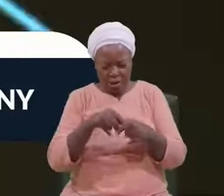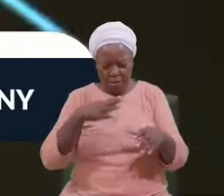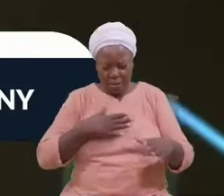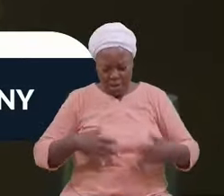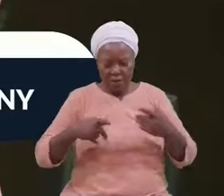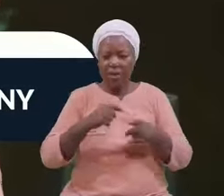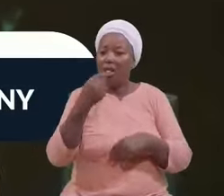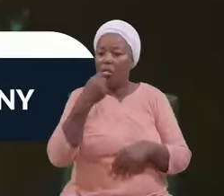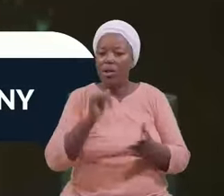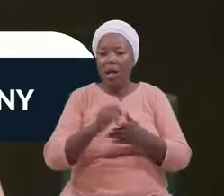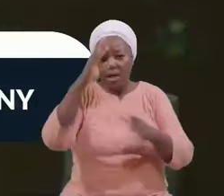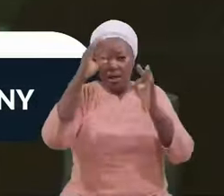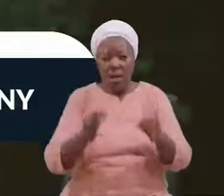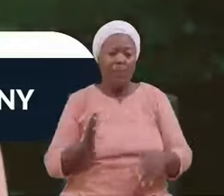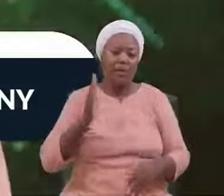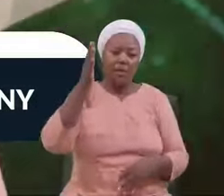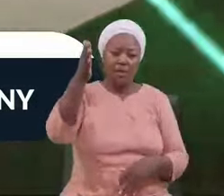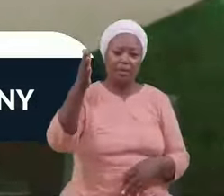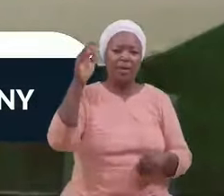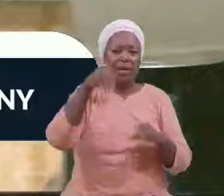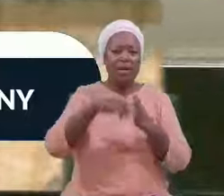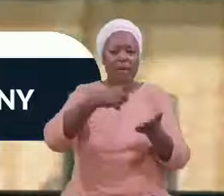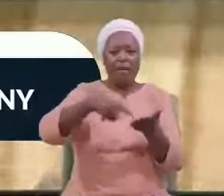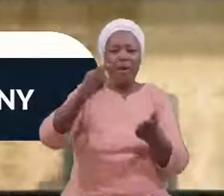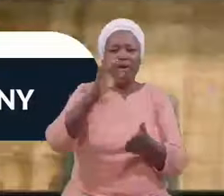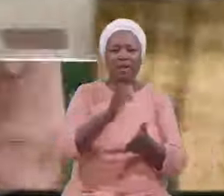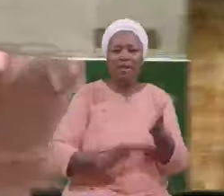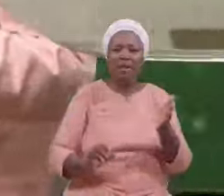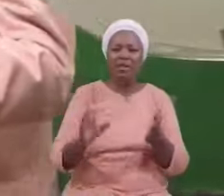la destinée. Marc au chapitre 11.